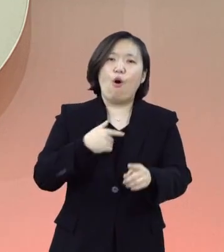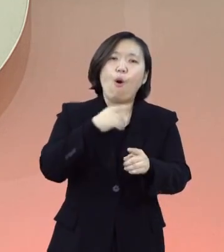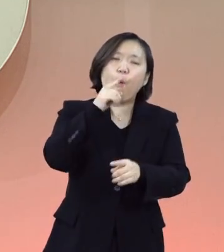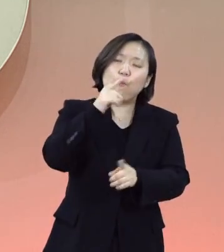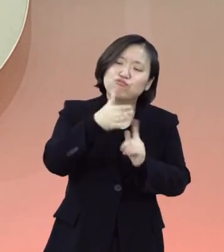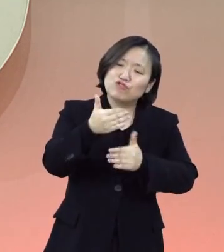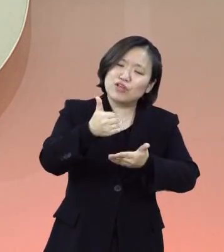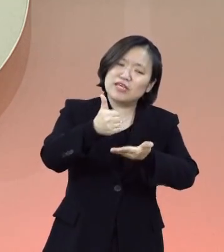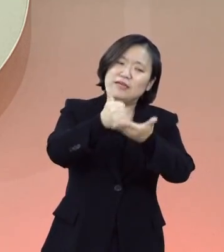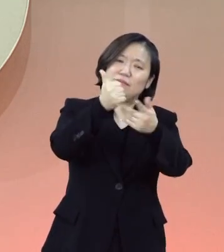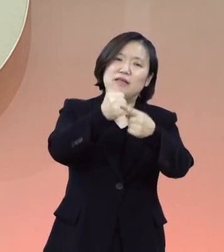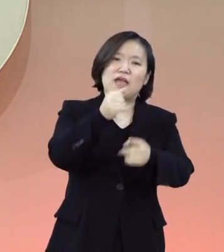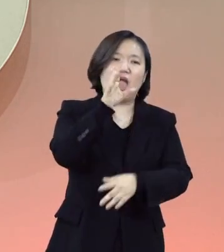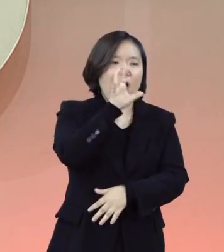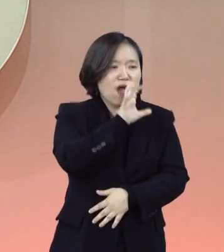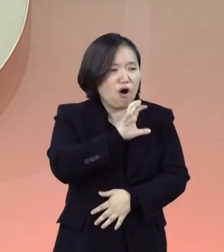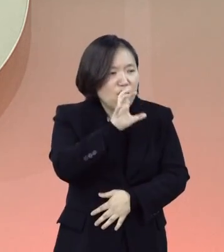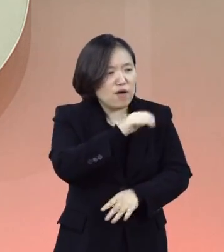더 강하다는 거죠.